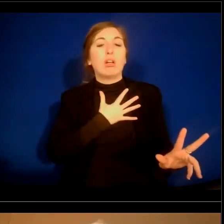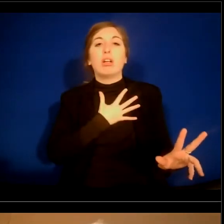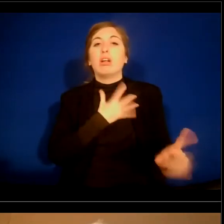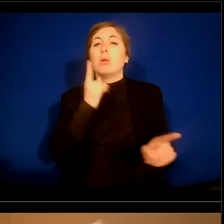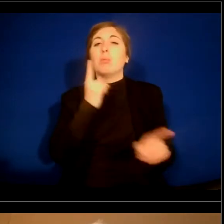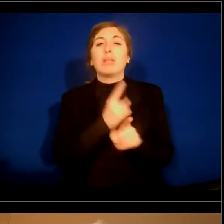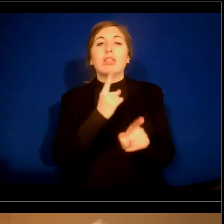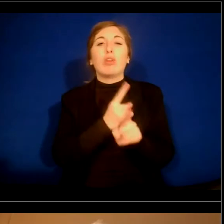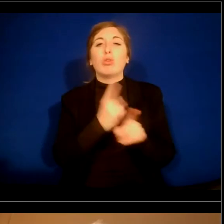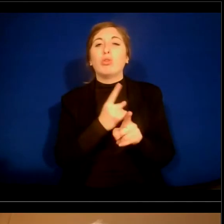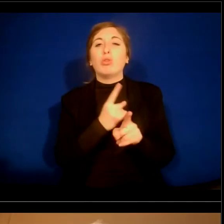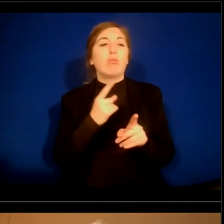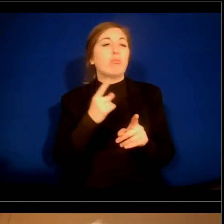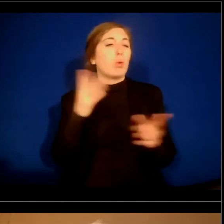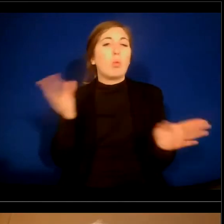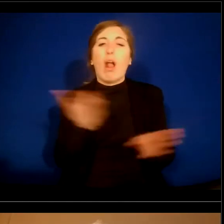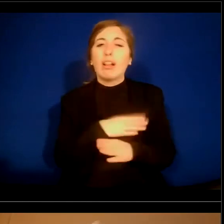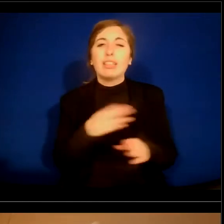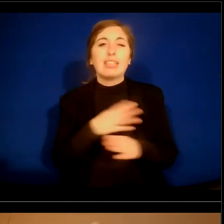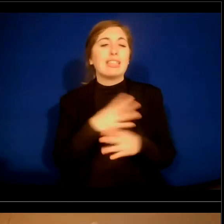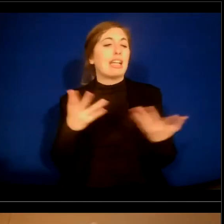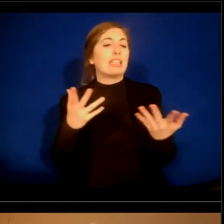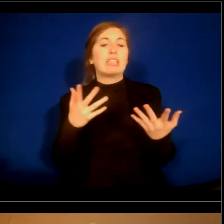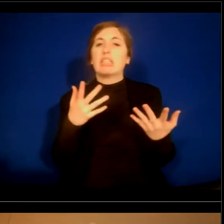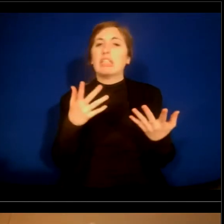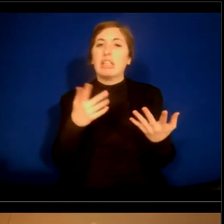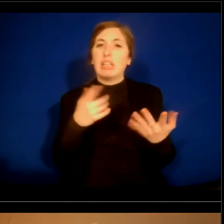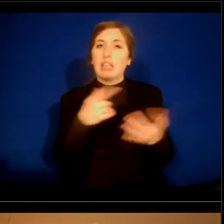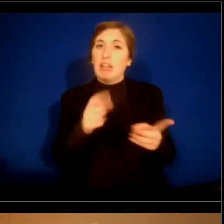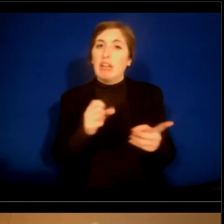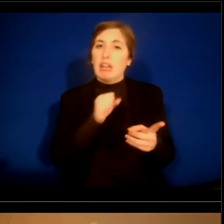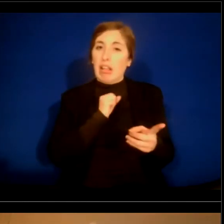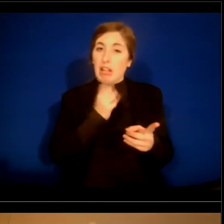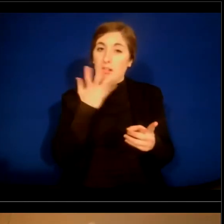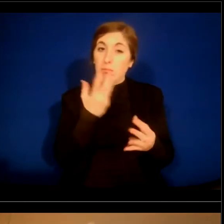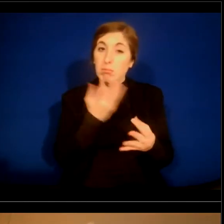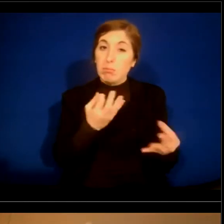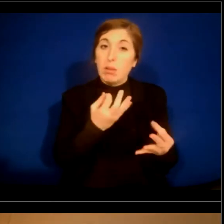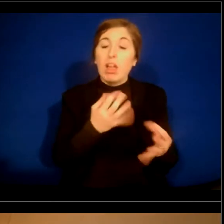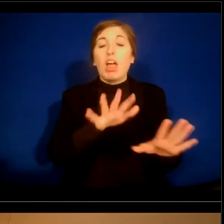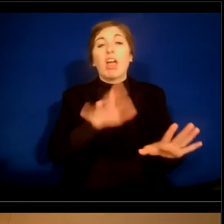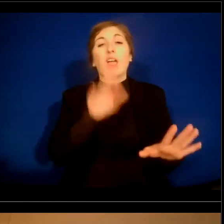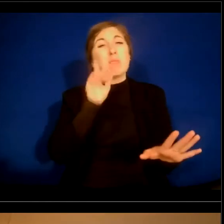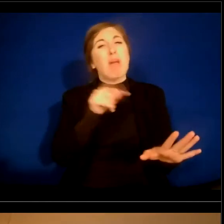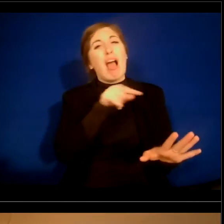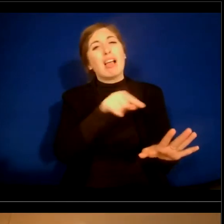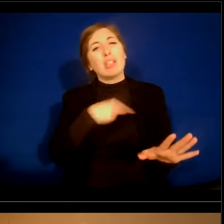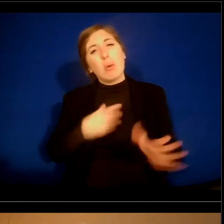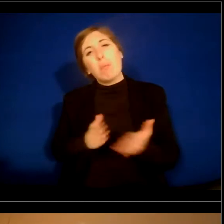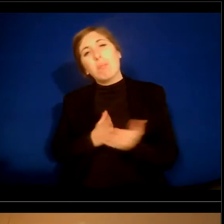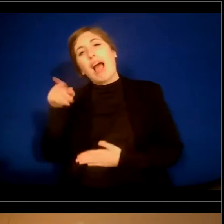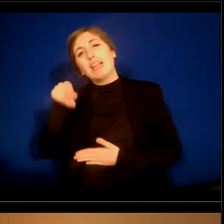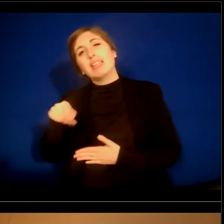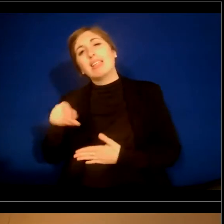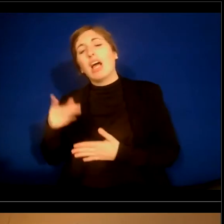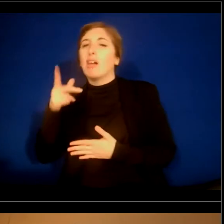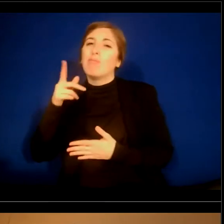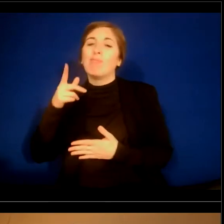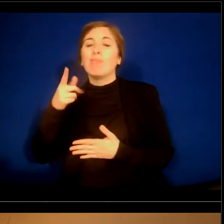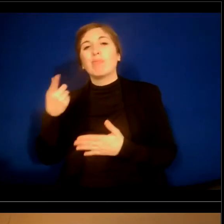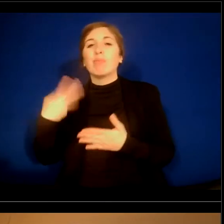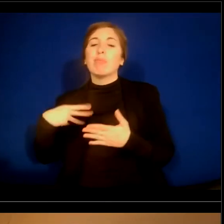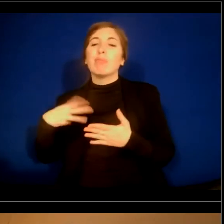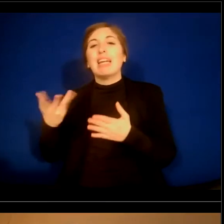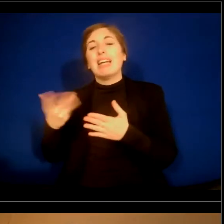di assistenza che si pensa di fare, è sempre bene passare attraverso chi conosce, attraverso dei canali